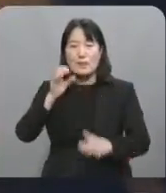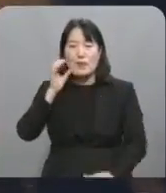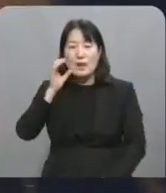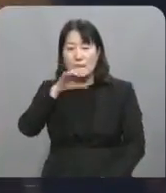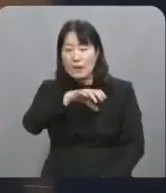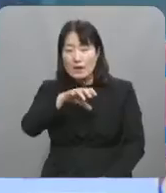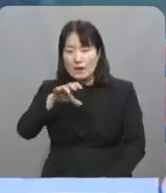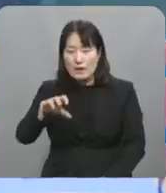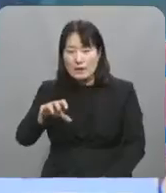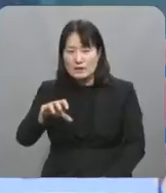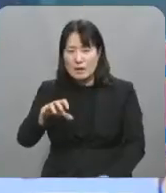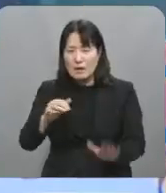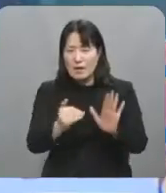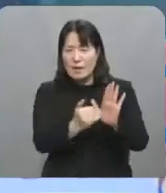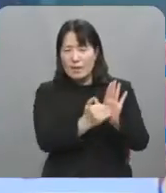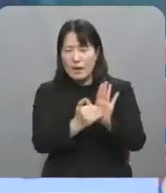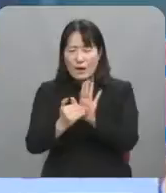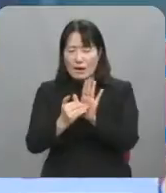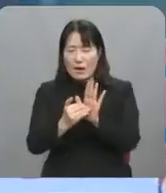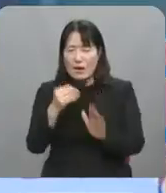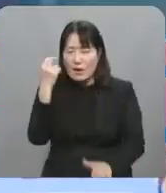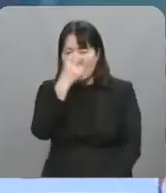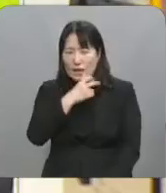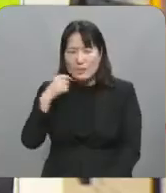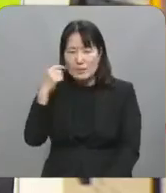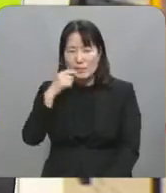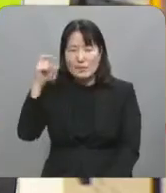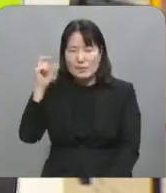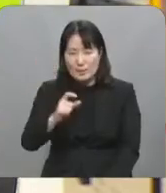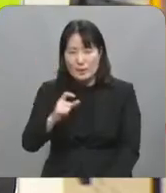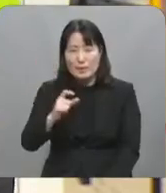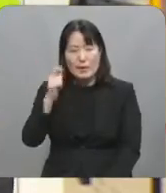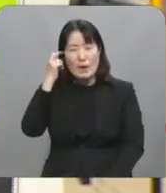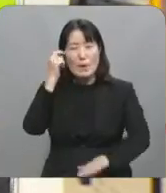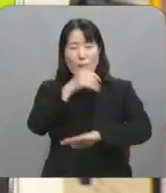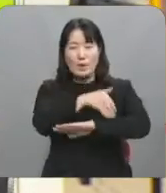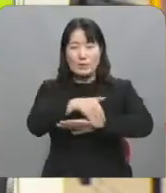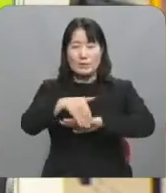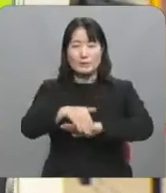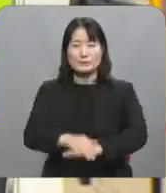중심으로 방역 관리를 강화할 방침입니다. KBS 뉴스 조윤주입니다.